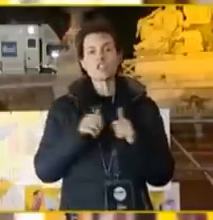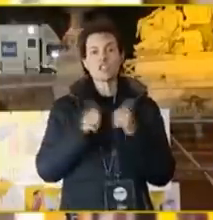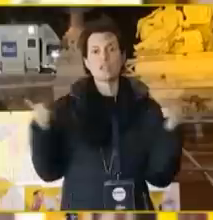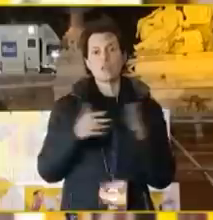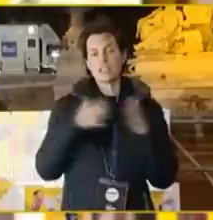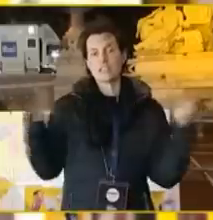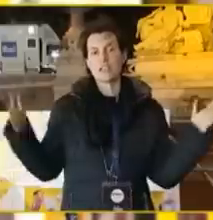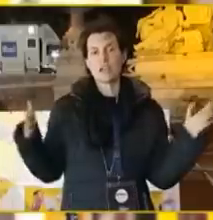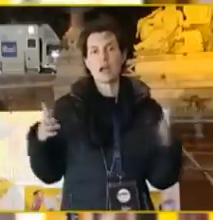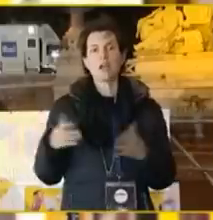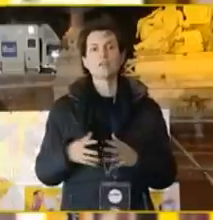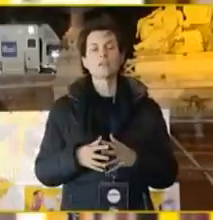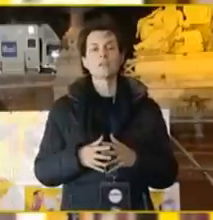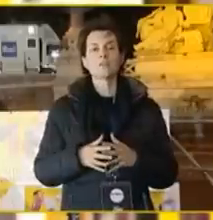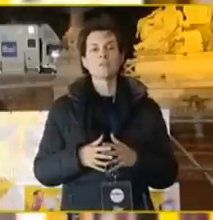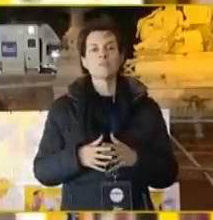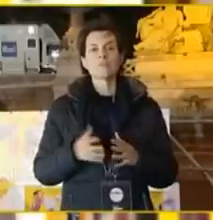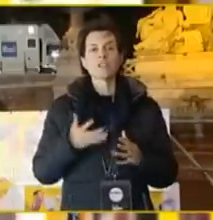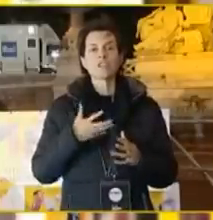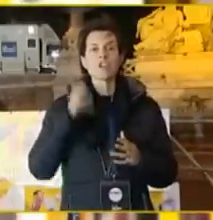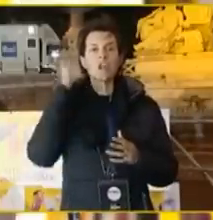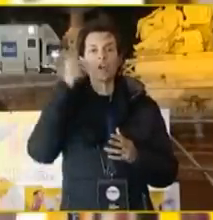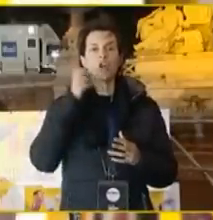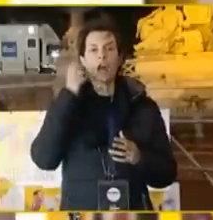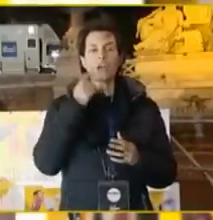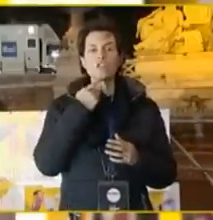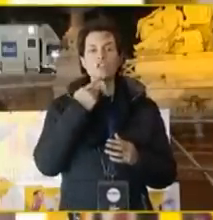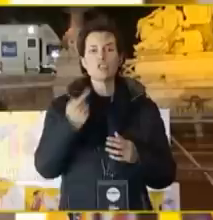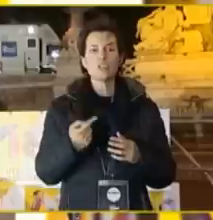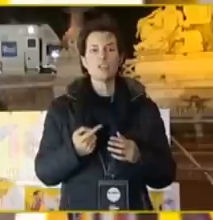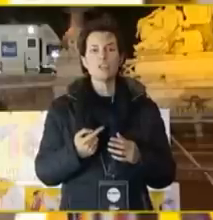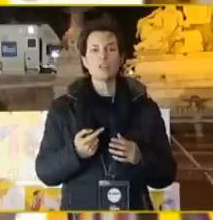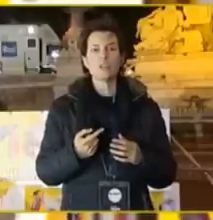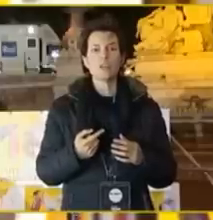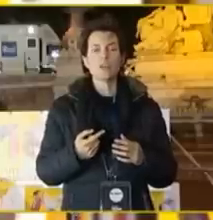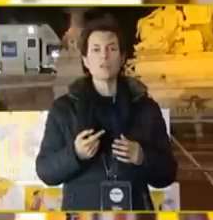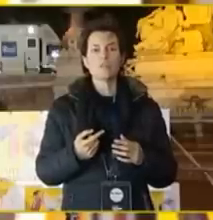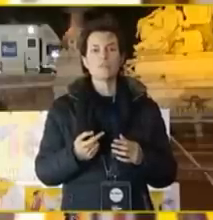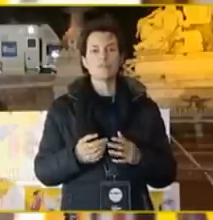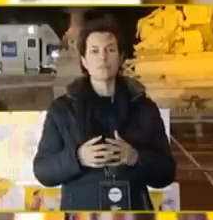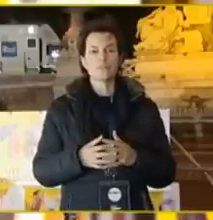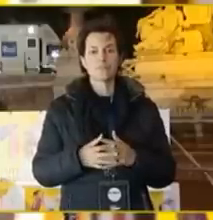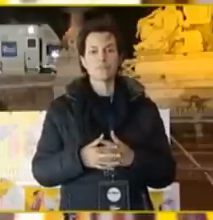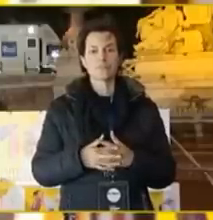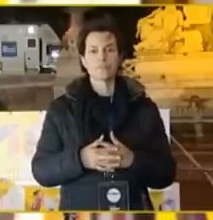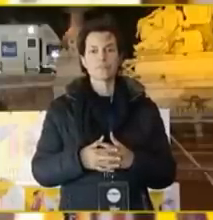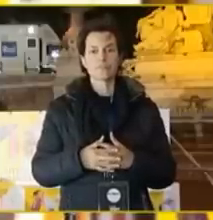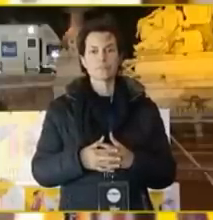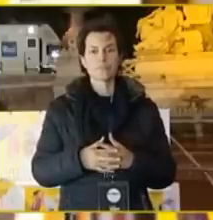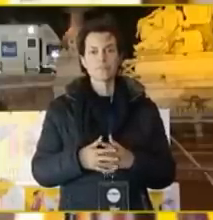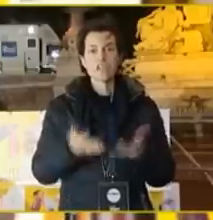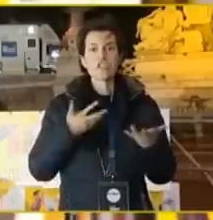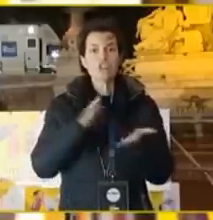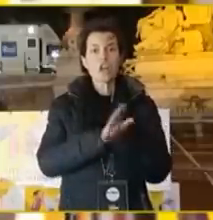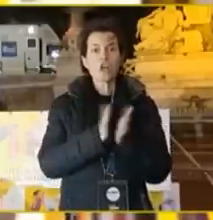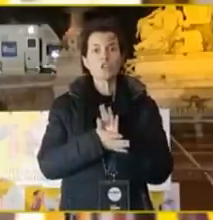facciamo figli. Hanno anche il coraggio di dire che non ci facciamo una famiglia, con un contratto precario ad una settimana, con